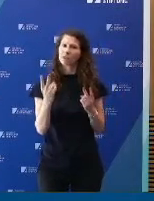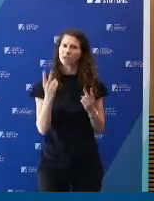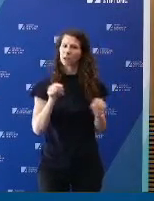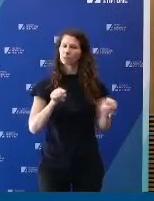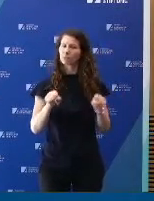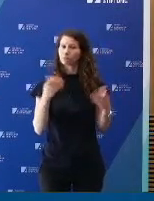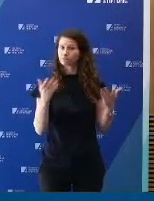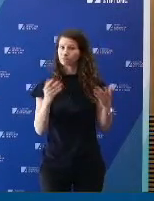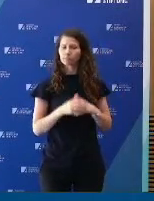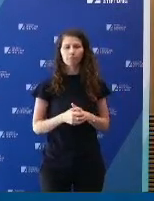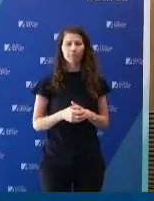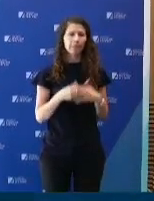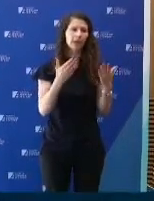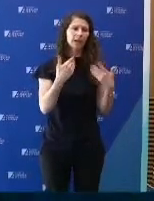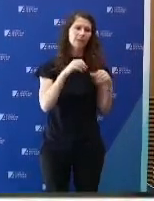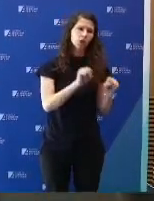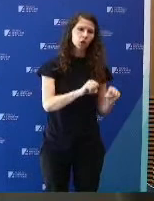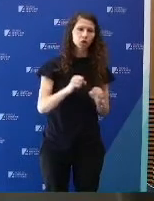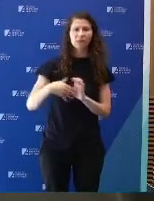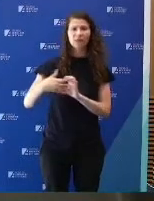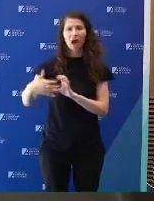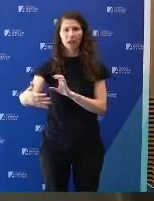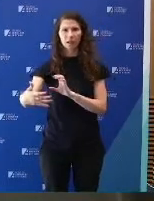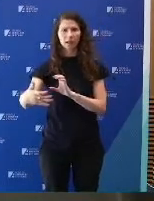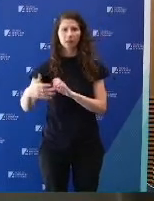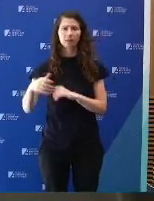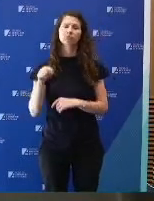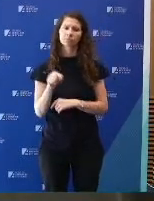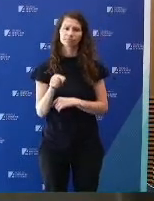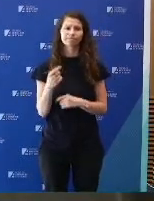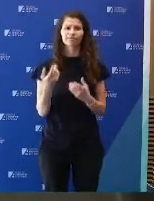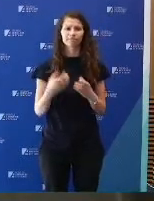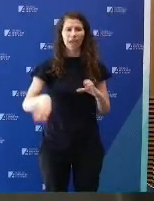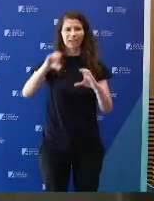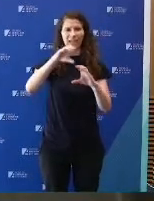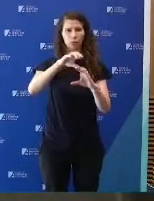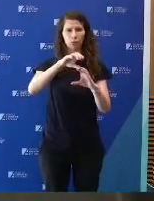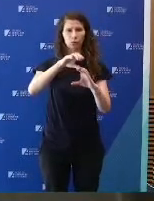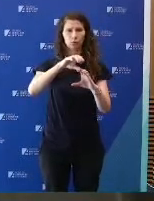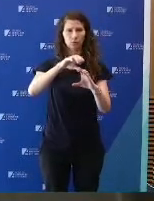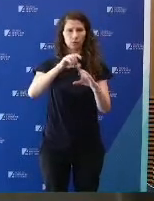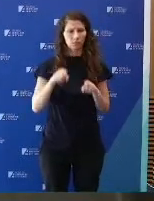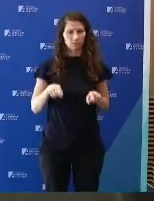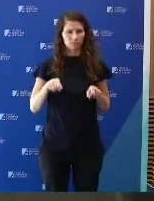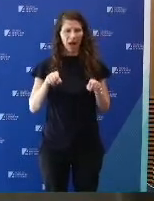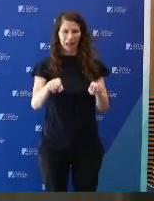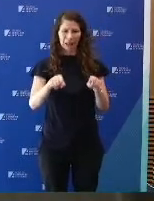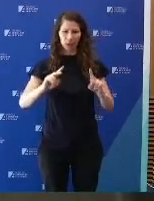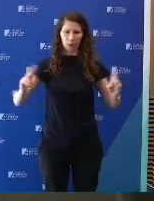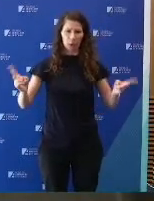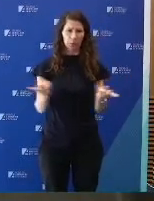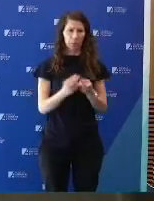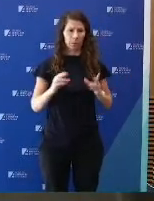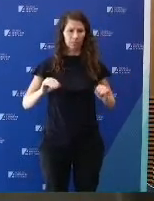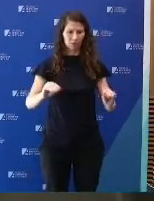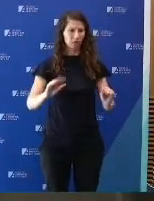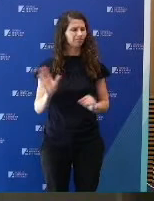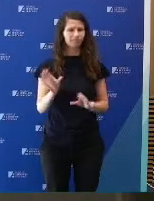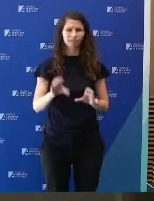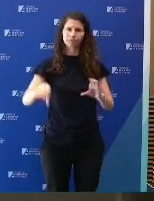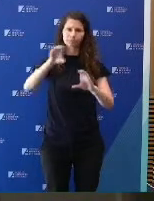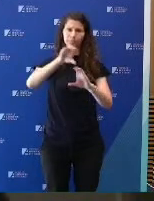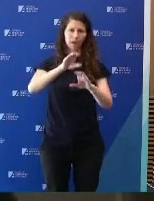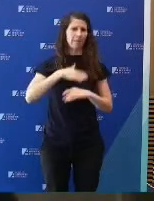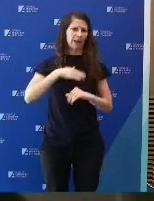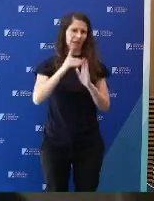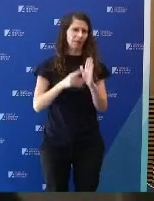Klimaschutz und Nachhaltigkeit ergänzen sich viel mehr, als dass sie synonym verwendet werden in meiner Definition. Es gibt ja bestimmt ganz